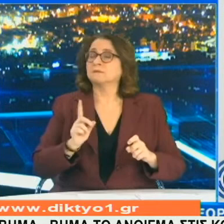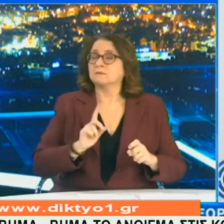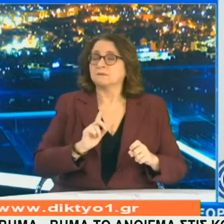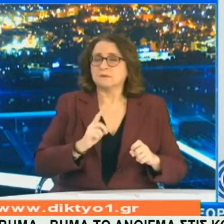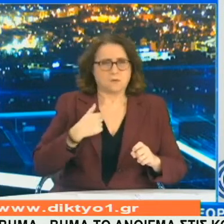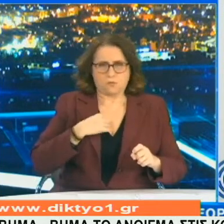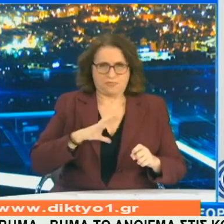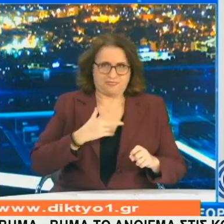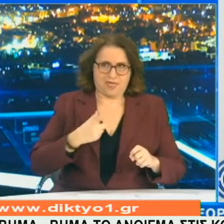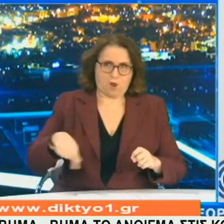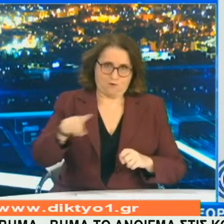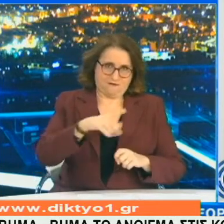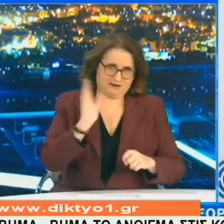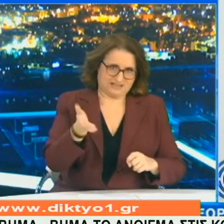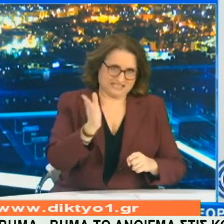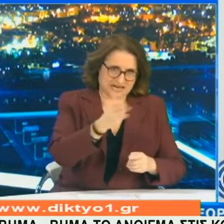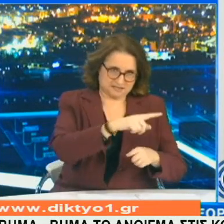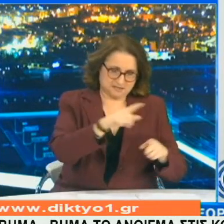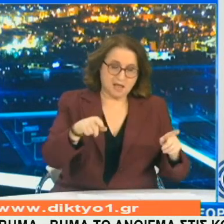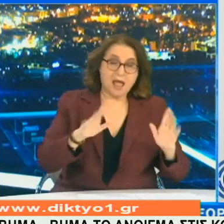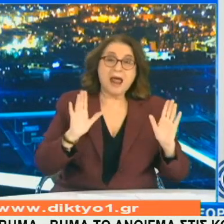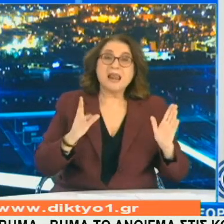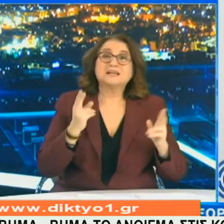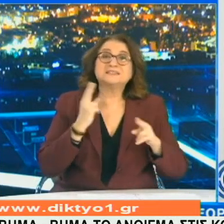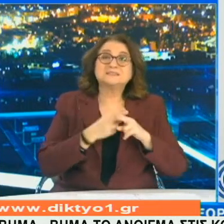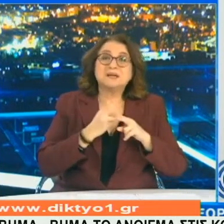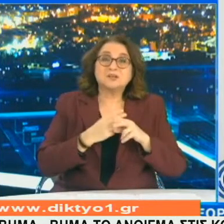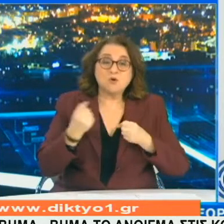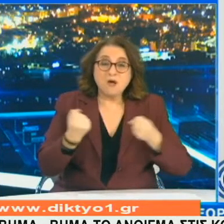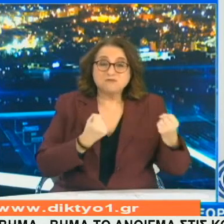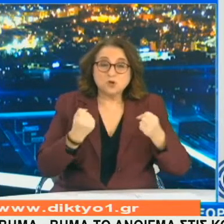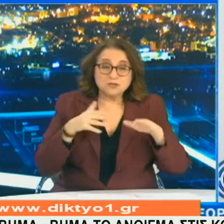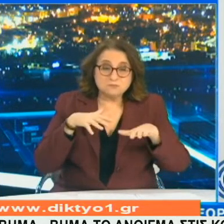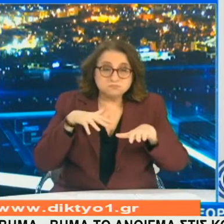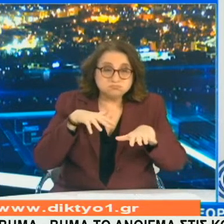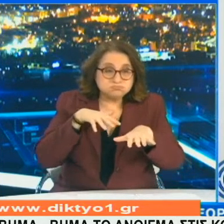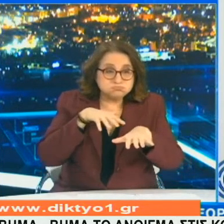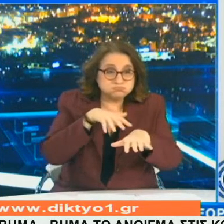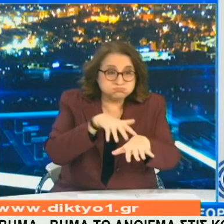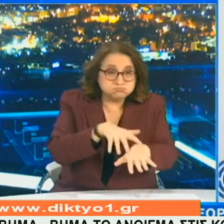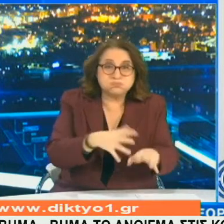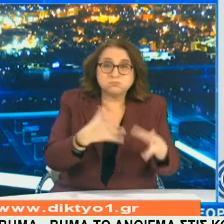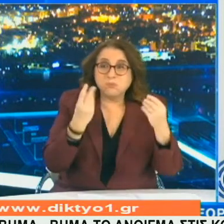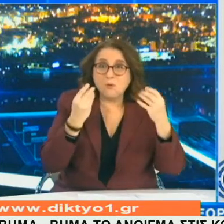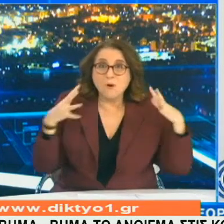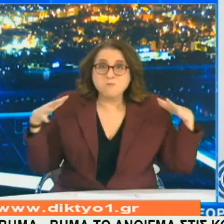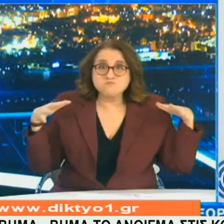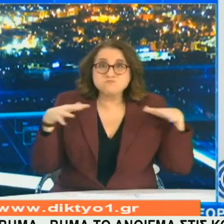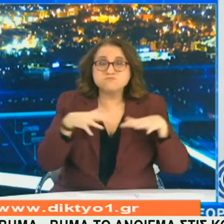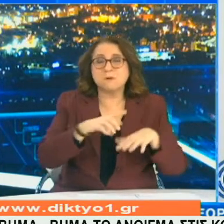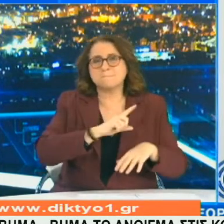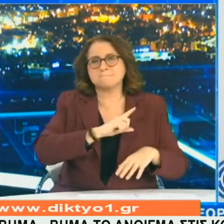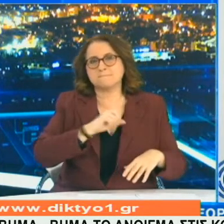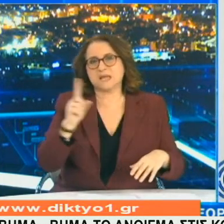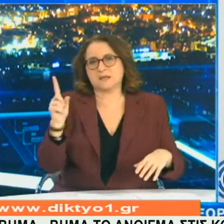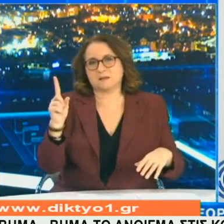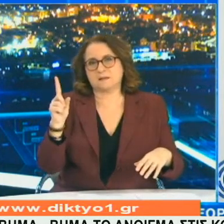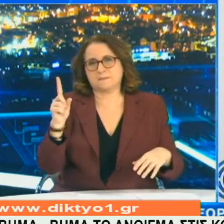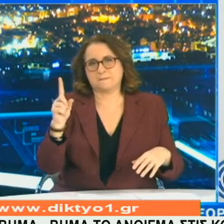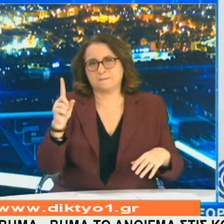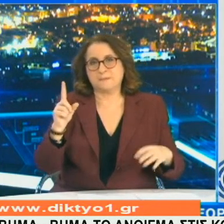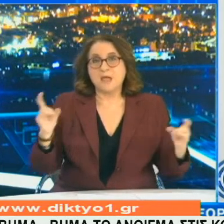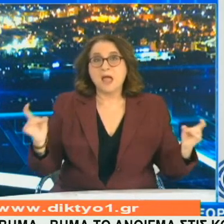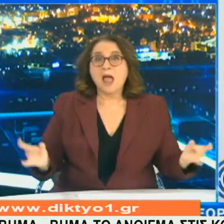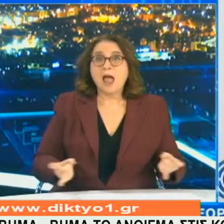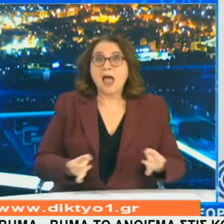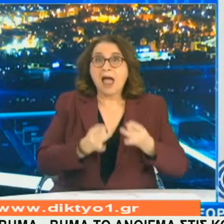την πιθανότητα να έχουμε μεγάλο συνωστισμό στους δρόμους. Εάν παρελπίδα κάπου υπάρχει συνωστισμός, σίγουρα θα επέμβουμε